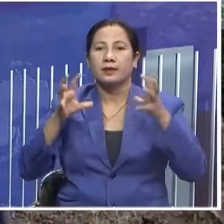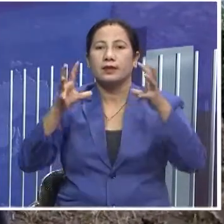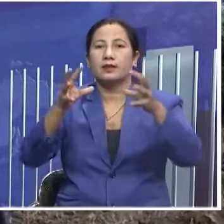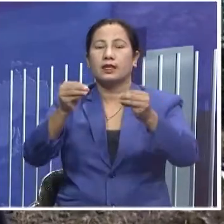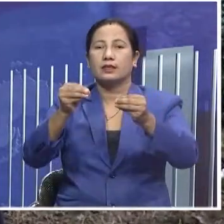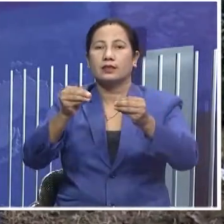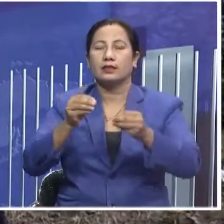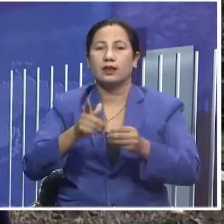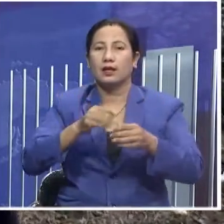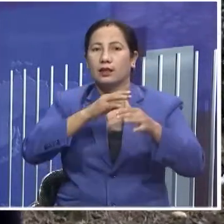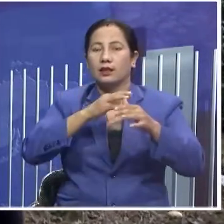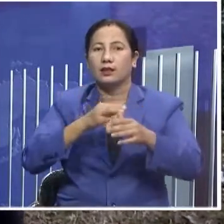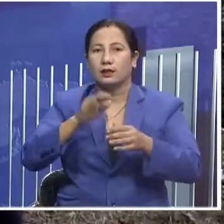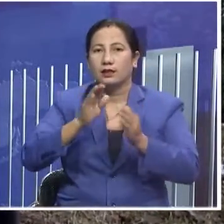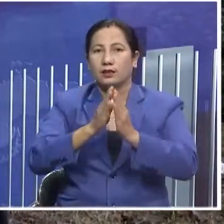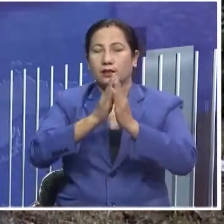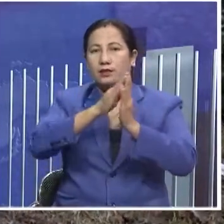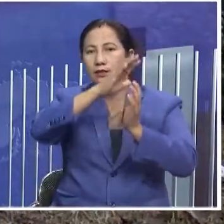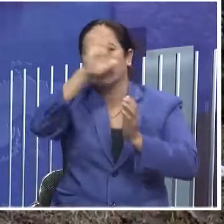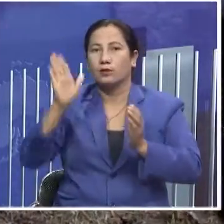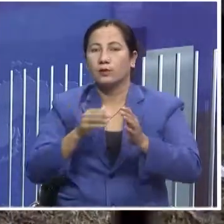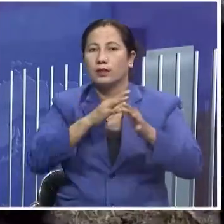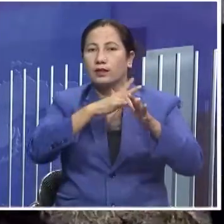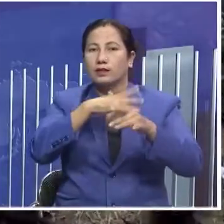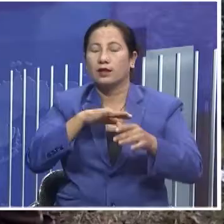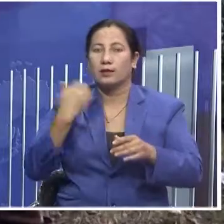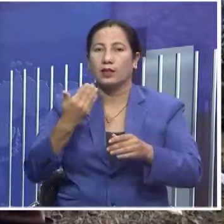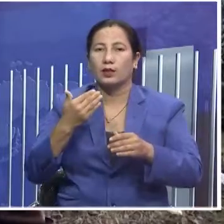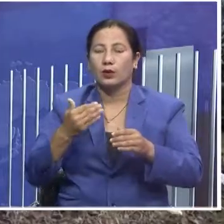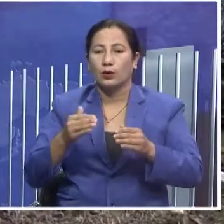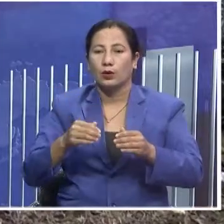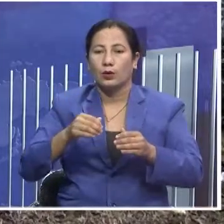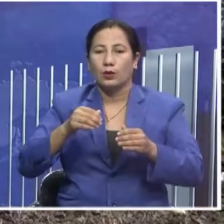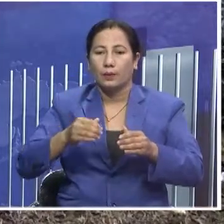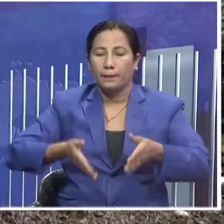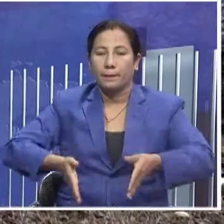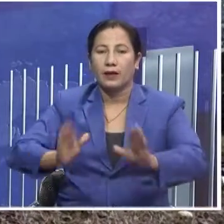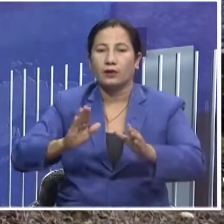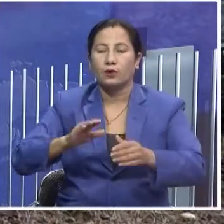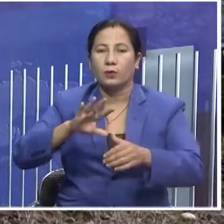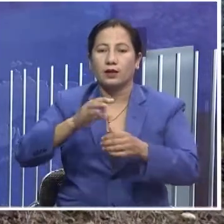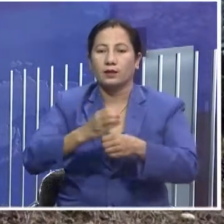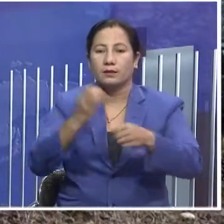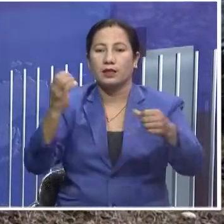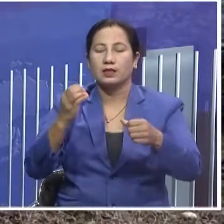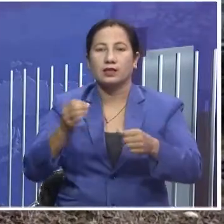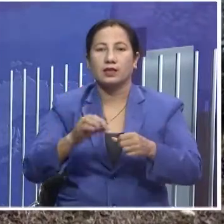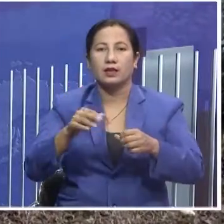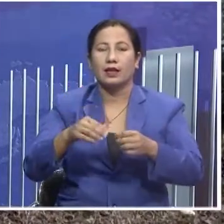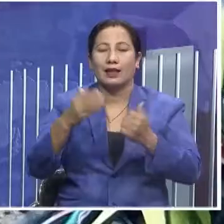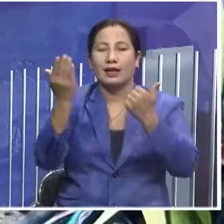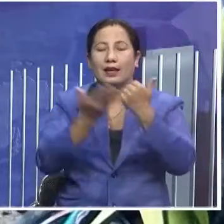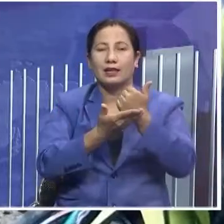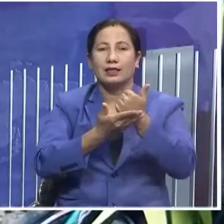पुतनालाई भगवान कृष्णले मारेको उत्सवका रूपमा बाटोमा गाडिएको सल्ला बाँस निगालो आदिका हाँगाबिगा काटेर